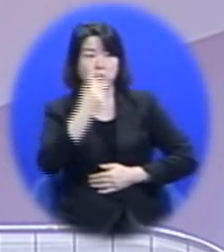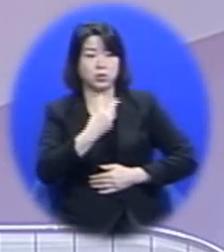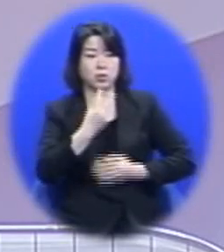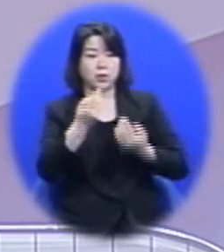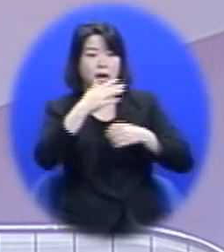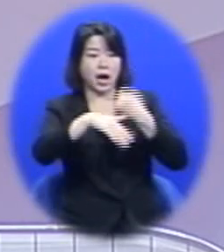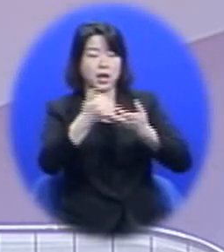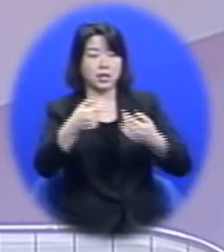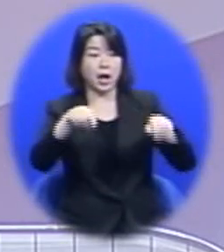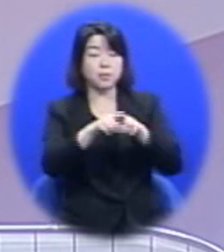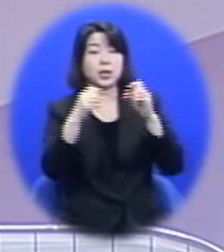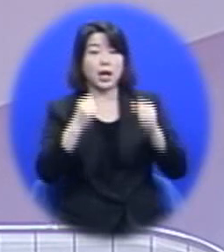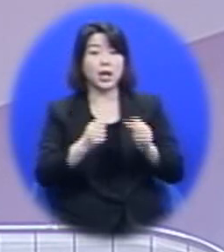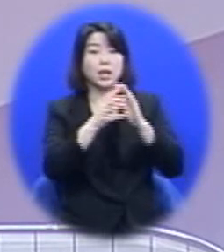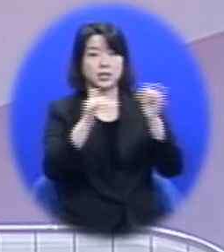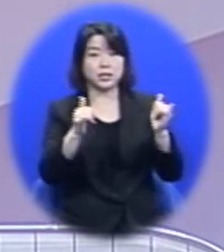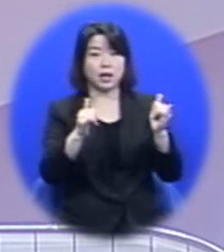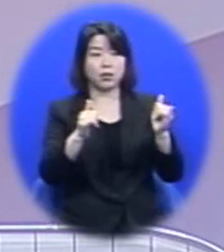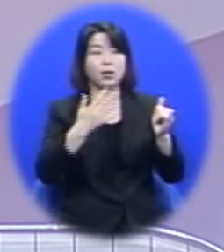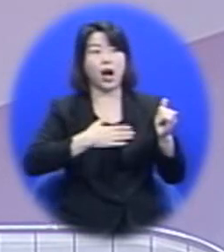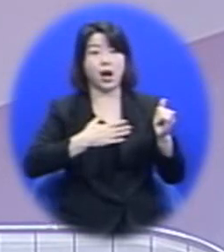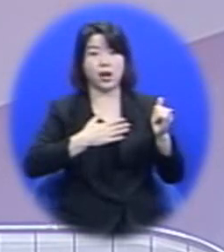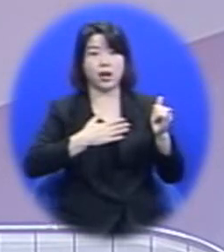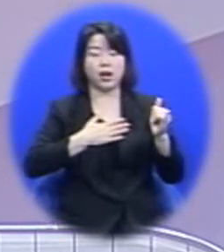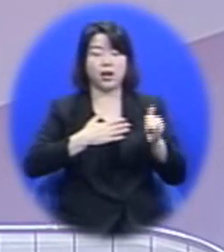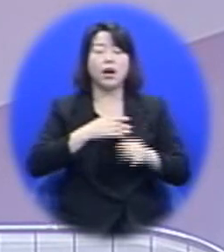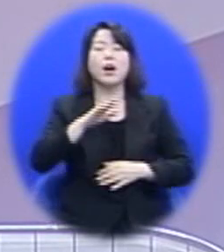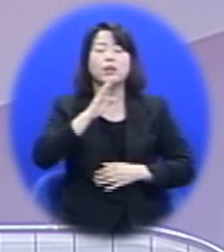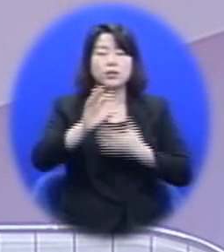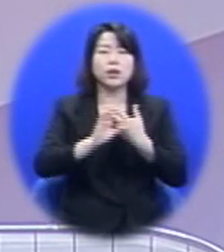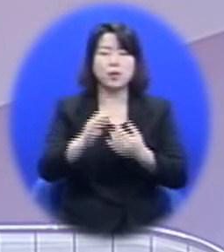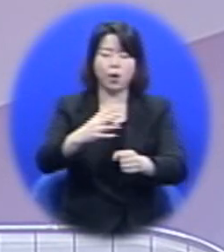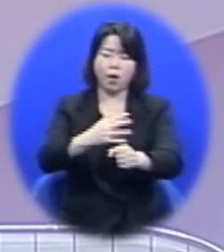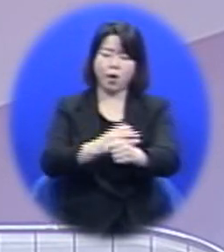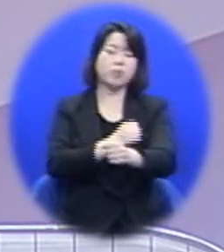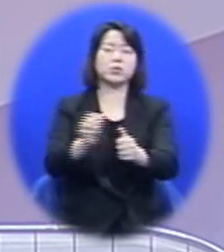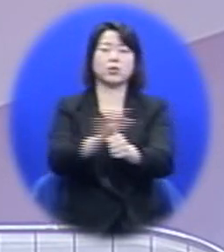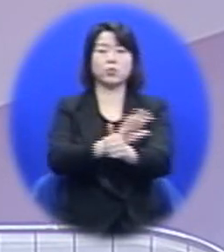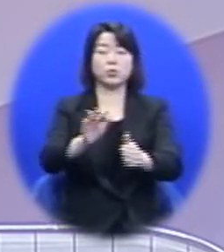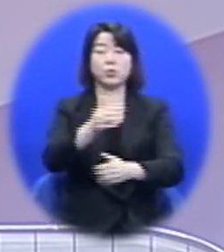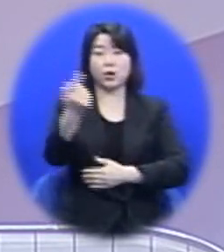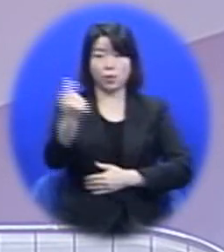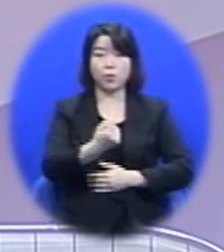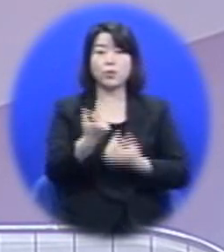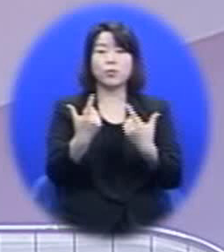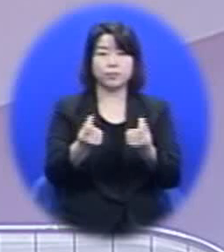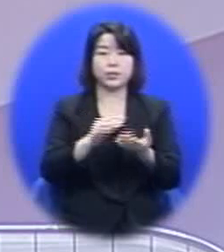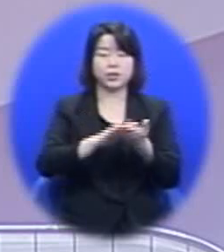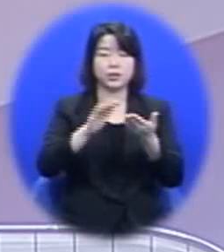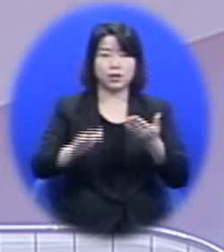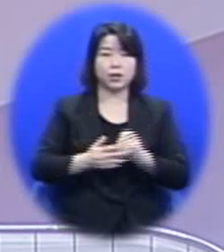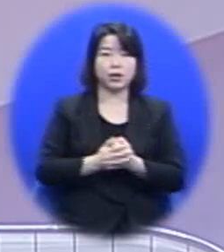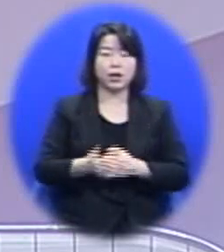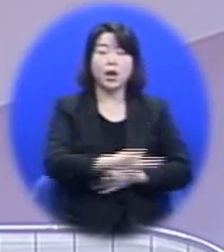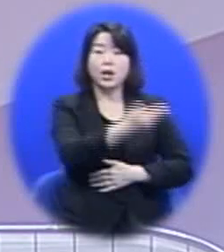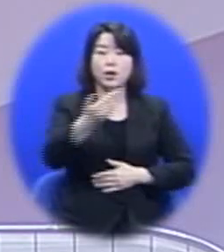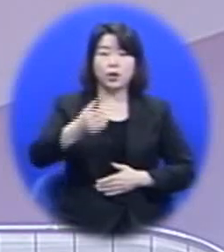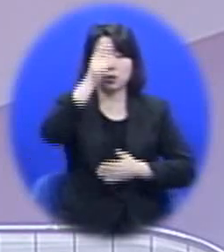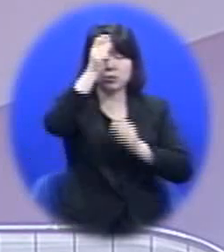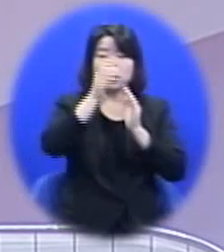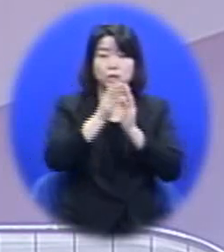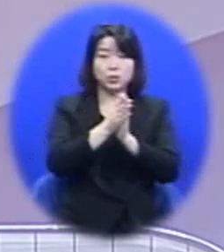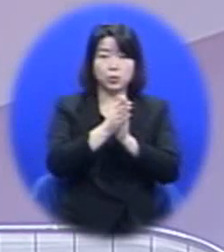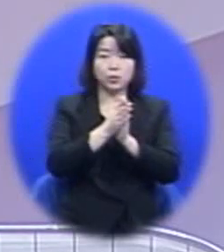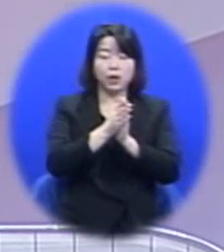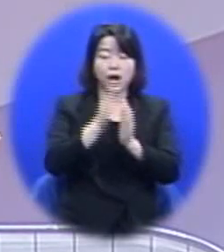하나님이 함께 하시면 그러면 정말 엄청난 위로가 온 겁니다. 여러분도 여러분의 기도에 하나님이